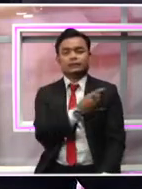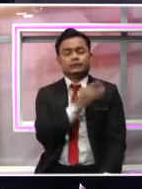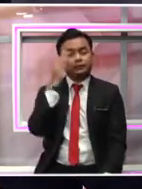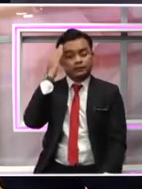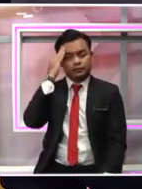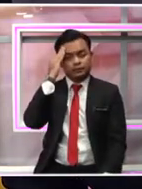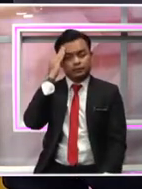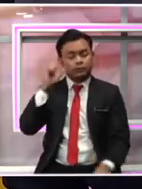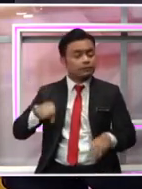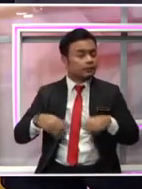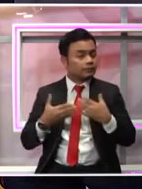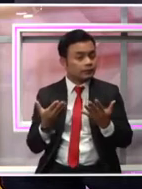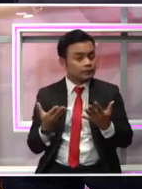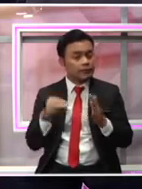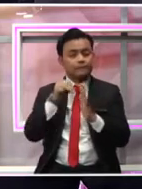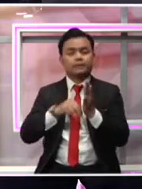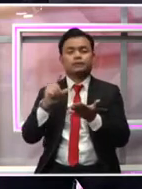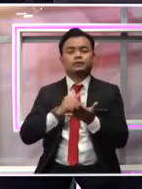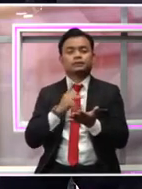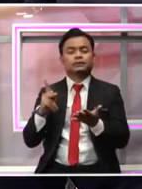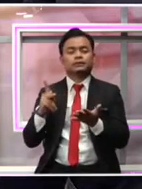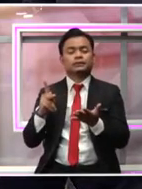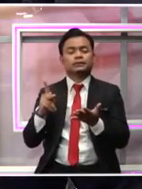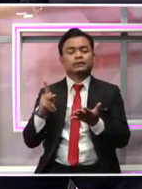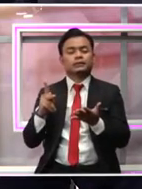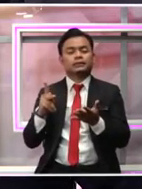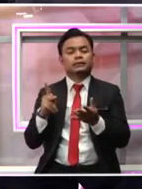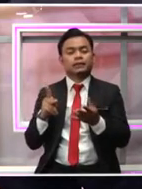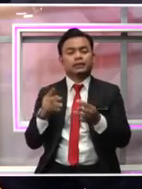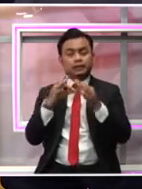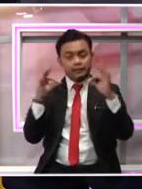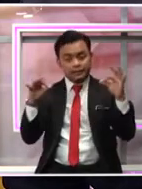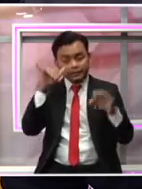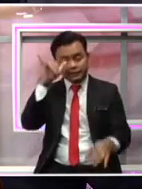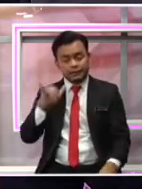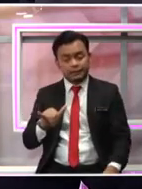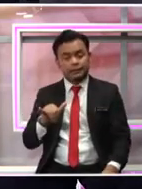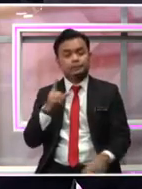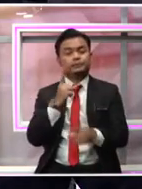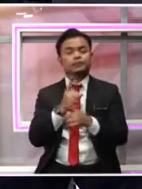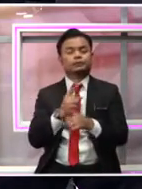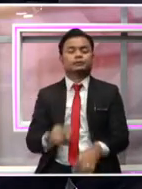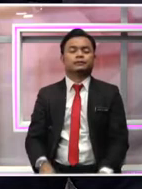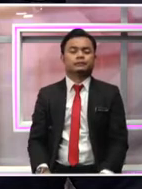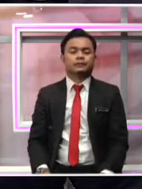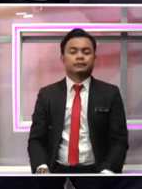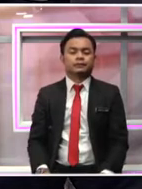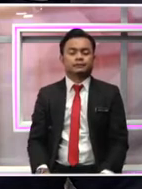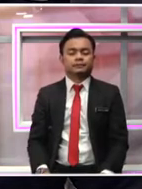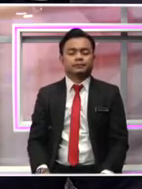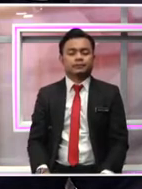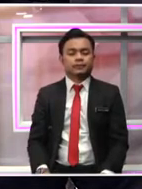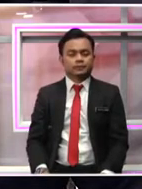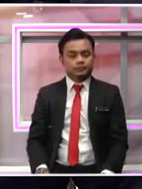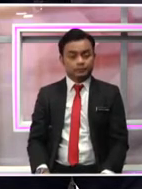Bagaimana membaca dengan betul tampil henti yang salah tanpa promo yang salah dan beli kita membaca dengan betul